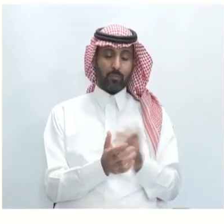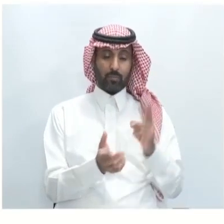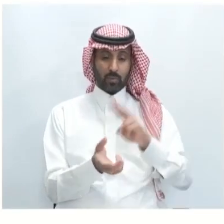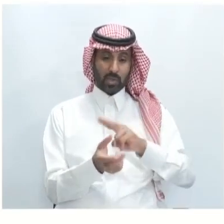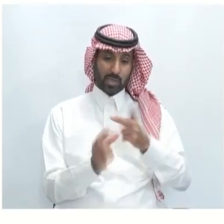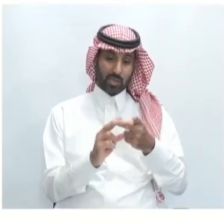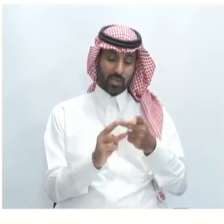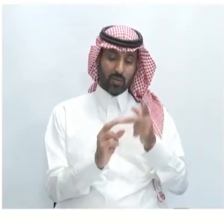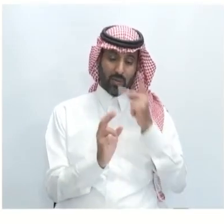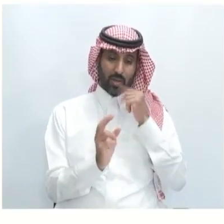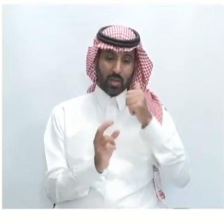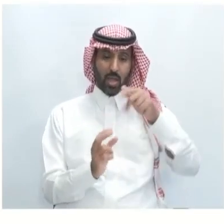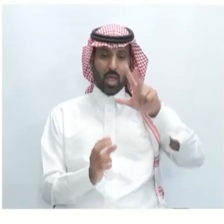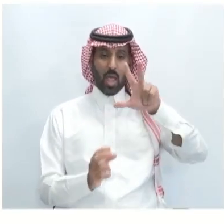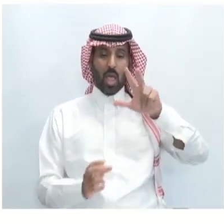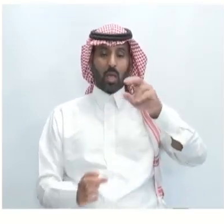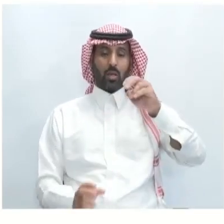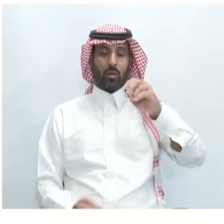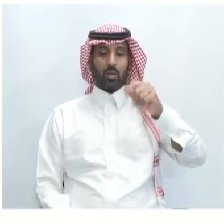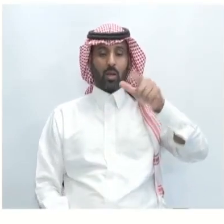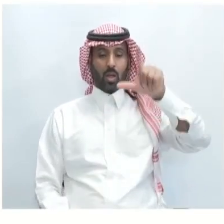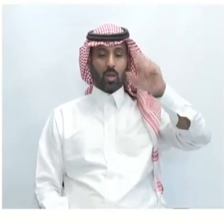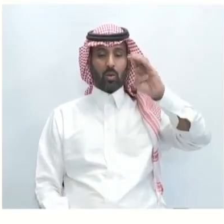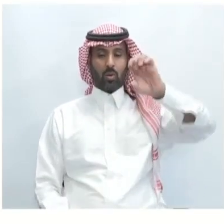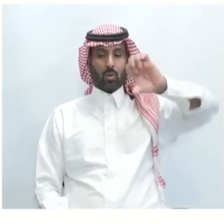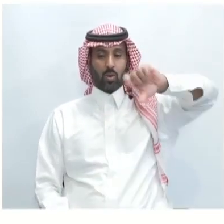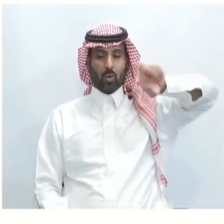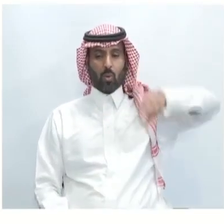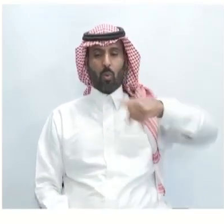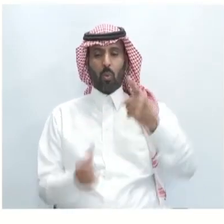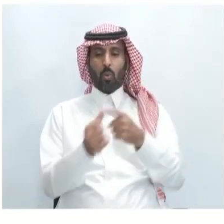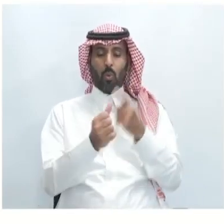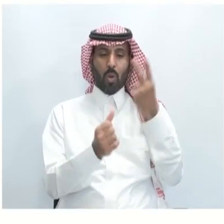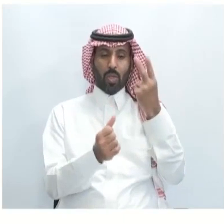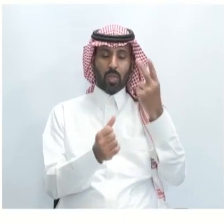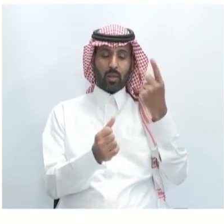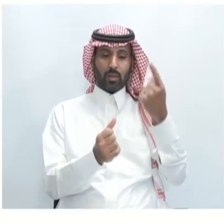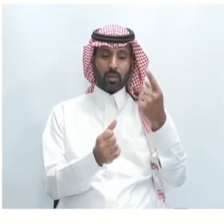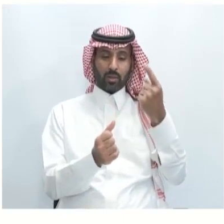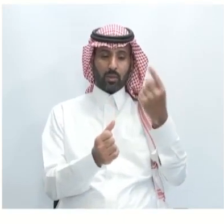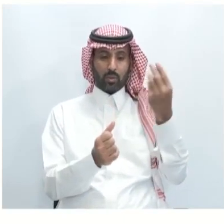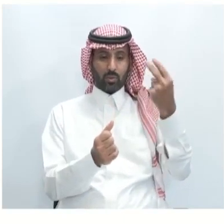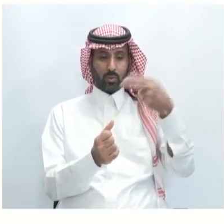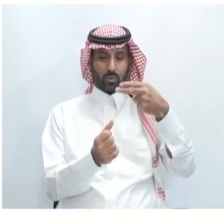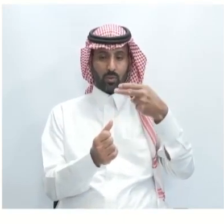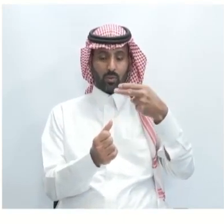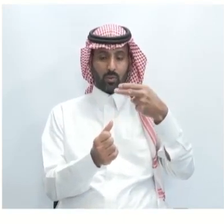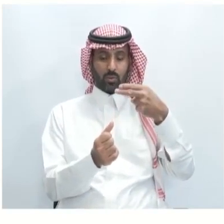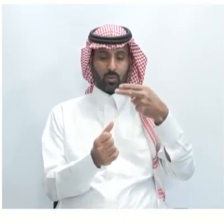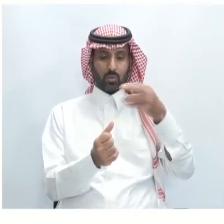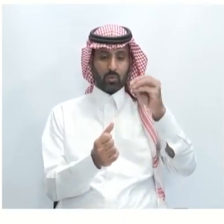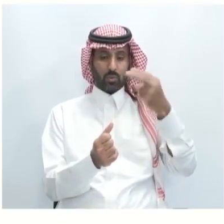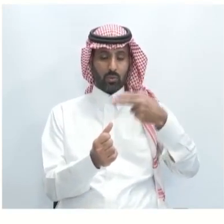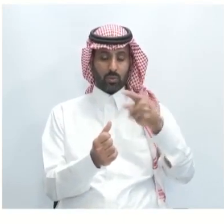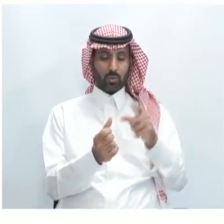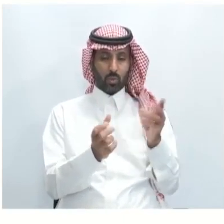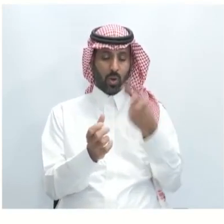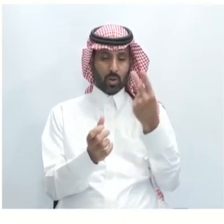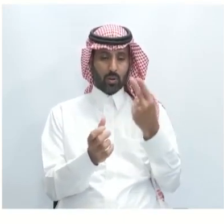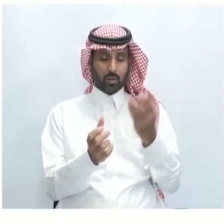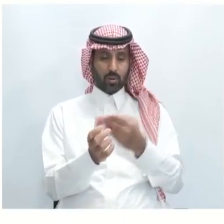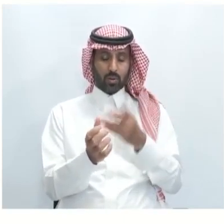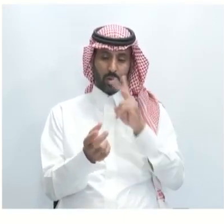يختلف عن الجلوكوز في اتجاه وفي ذره هيدروجين واحده ومجموعه هيدروكسيد ايضا واحده